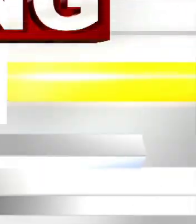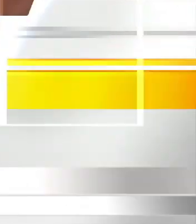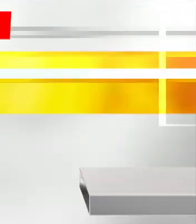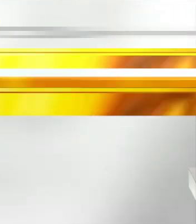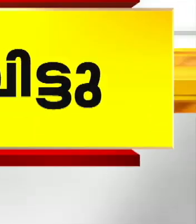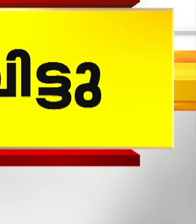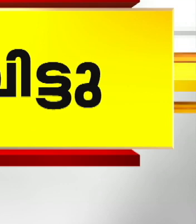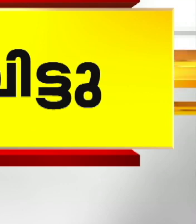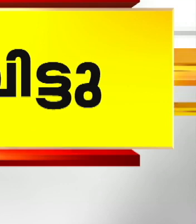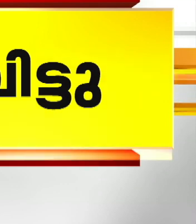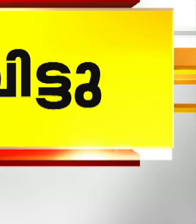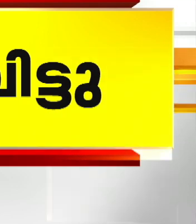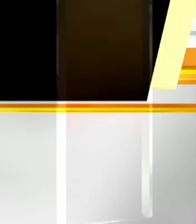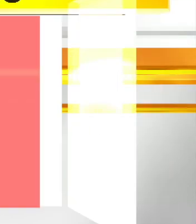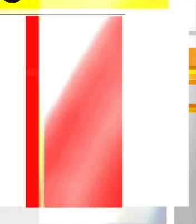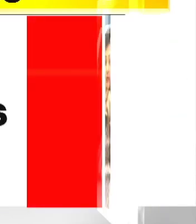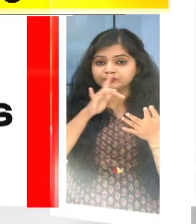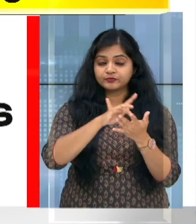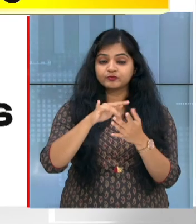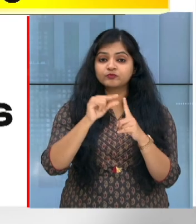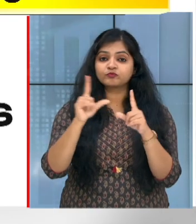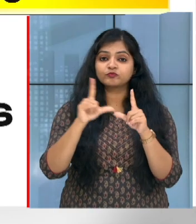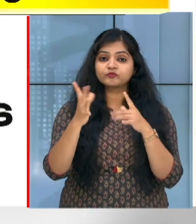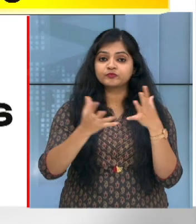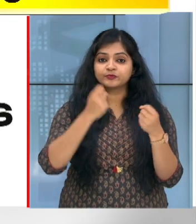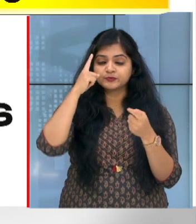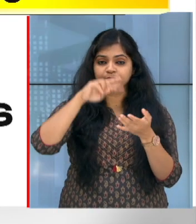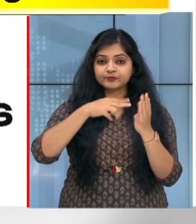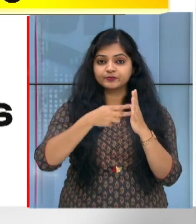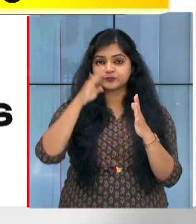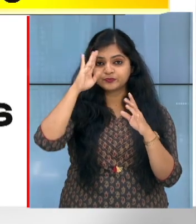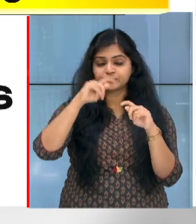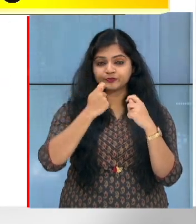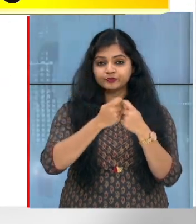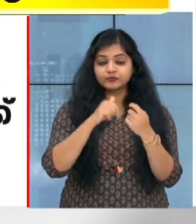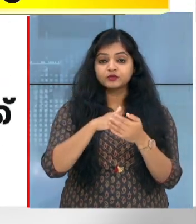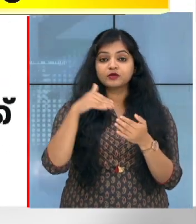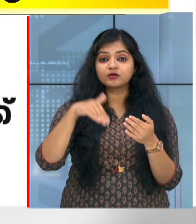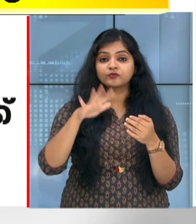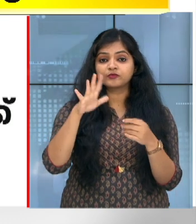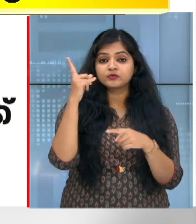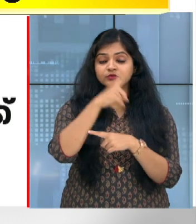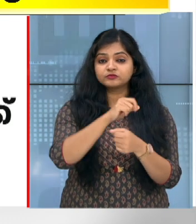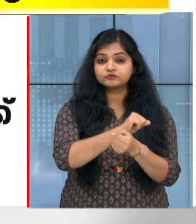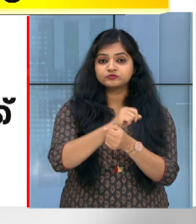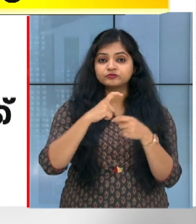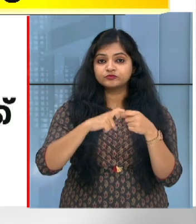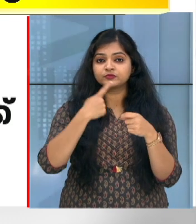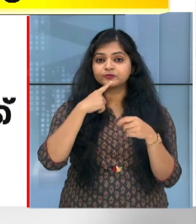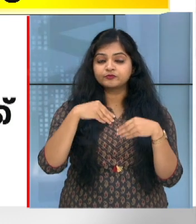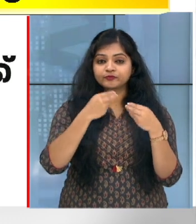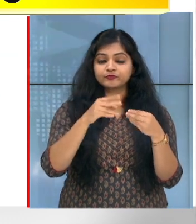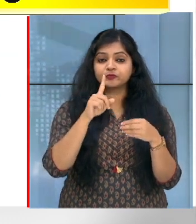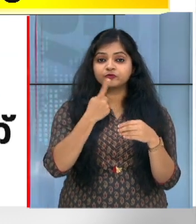വിവിധ ജില്ലകളിലെ 7 സ്ഥലങ്ങളിൽ എത്തിച്ച് പ്രതികളെ തെളിവെടുക്കാനാണ് പോലീസിന്റെ നീക്കം. എന്തായാലും നിലവിൽ 5 ദിവസത്തെ കസ്റ്റഡിയിലാണ് പ്രതികളെ വിട്ടിരിക്കുന്നത്. 1-2